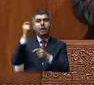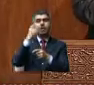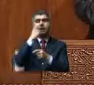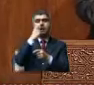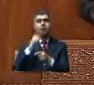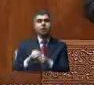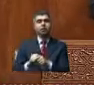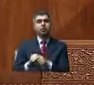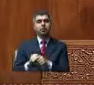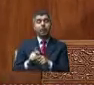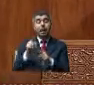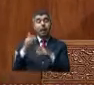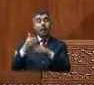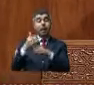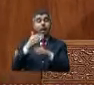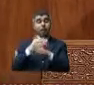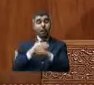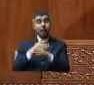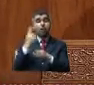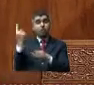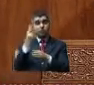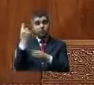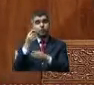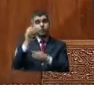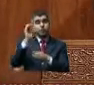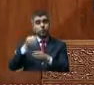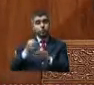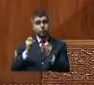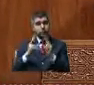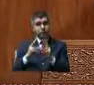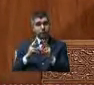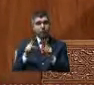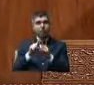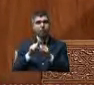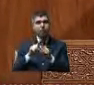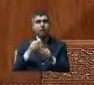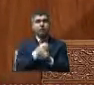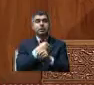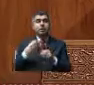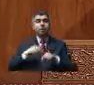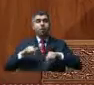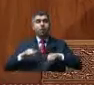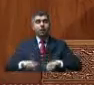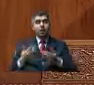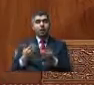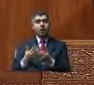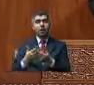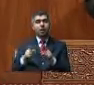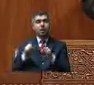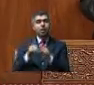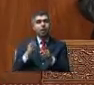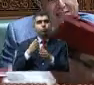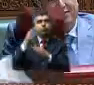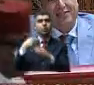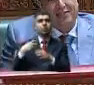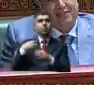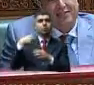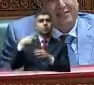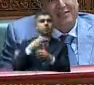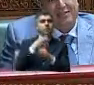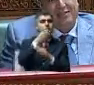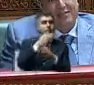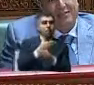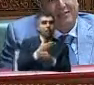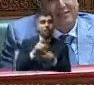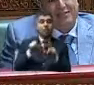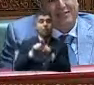تطوان، كانوا قبل لي زيليكوبتر وإني ماشي ديال وزارة الصحة وتيمشيو غير عند فلان وفلان. اليوم تيمشيو